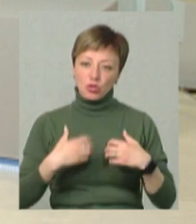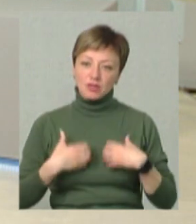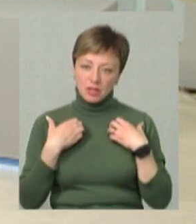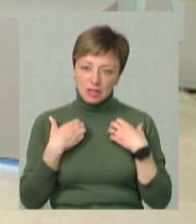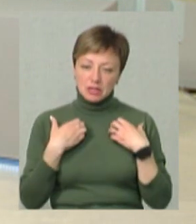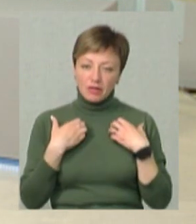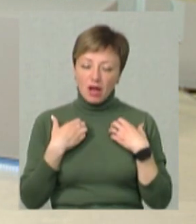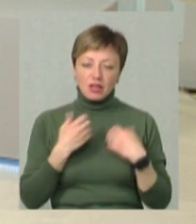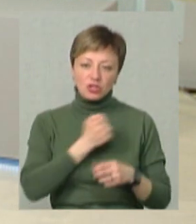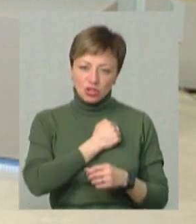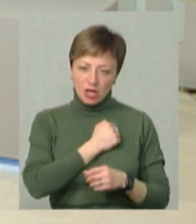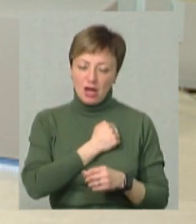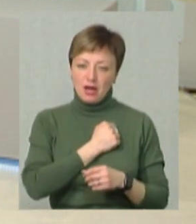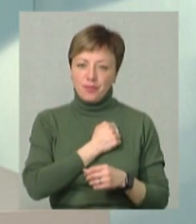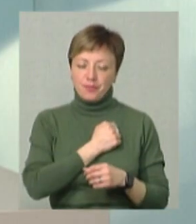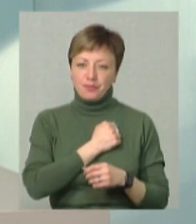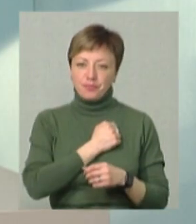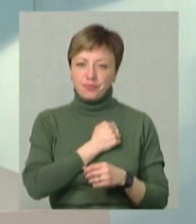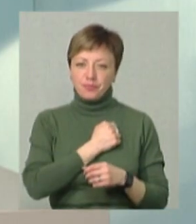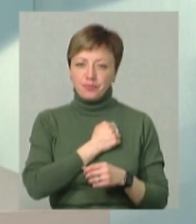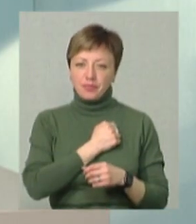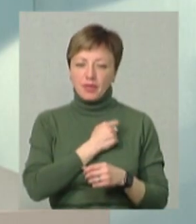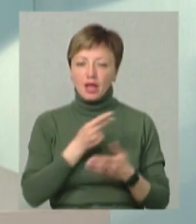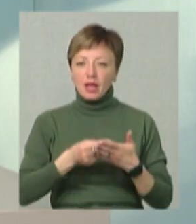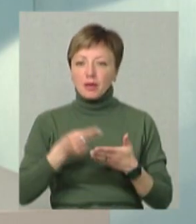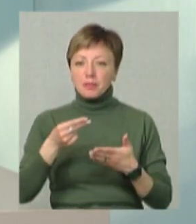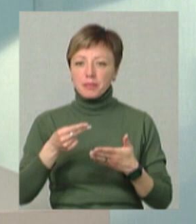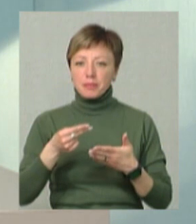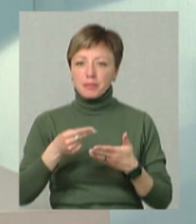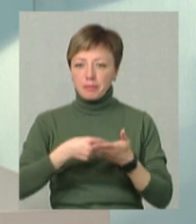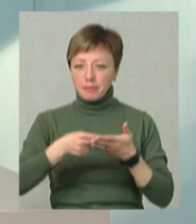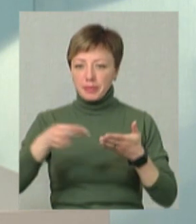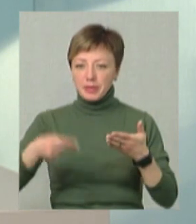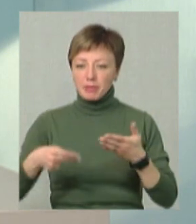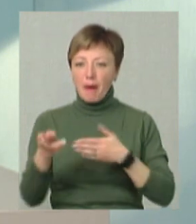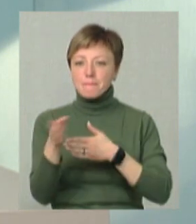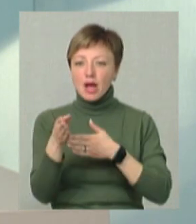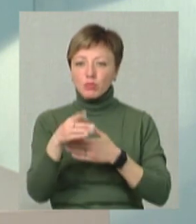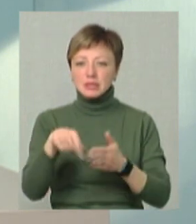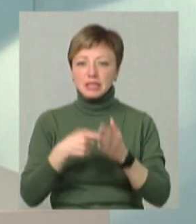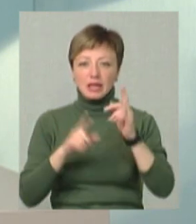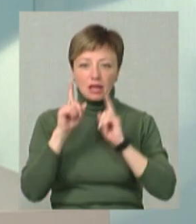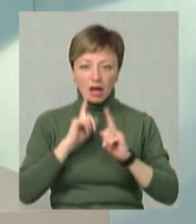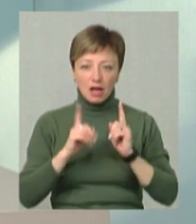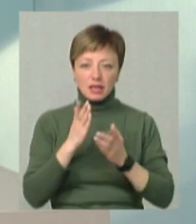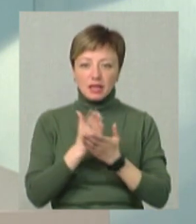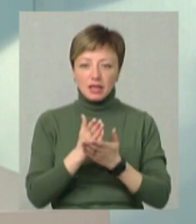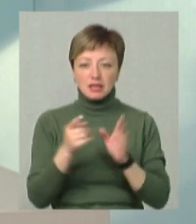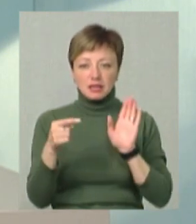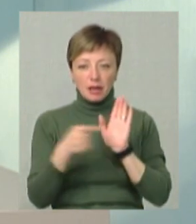жаль. Знаєте, на підпис під знімком у Маріупольській міській раді такий,